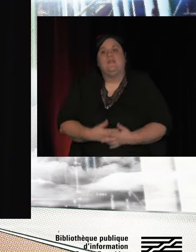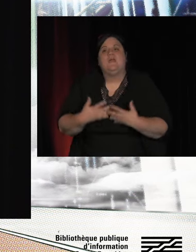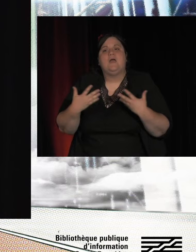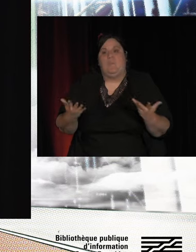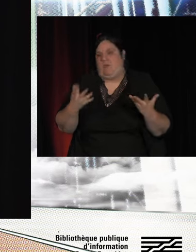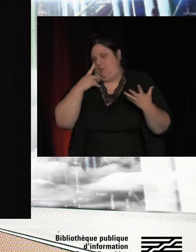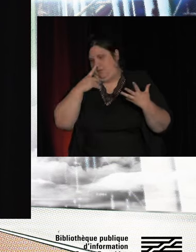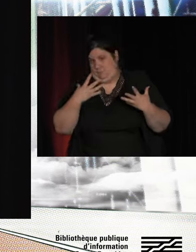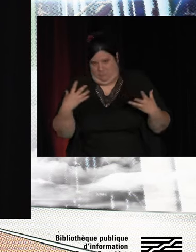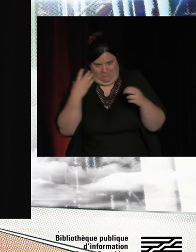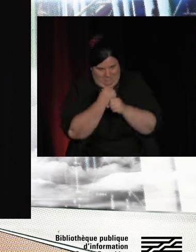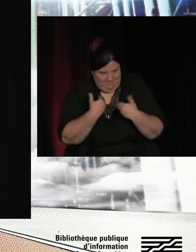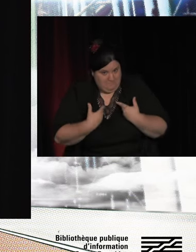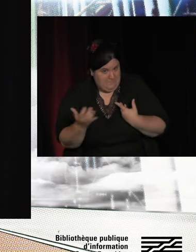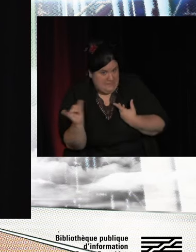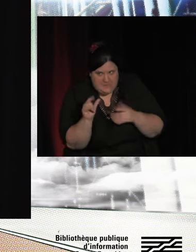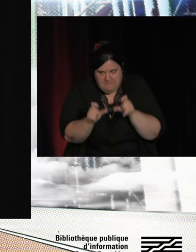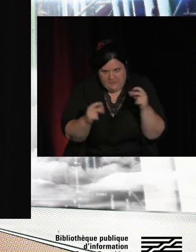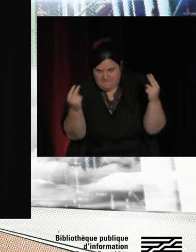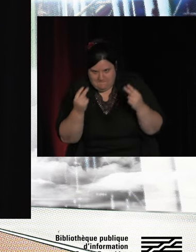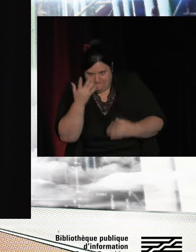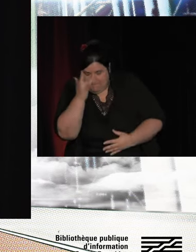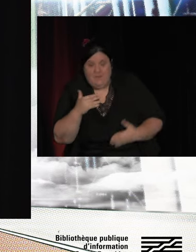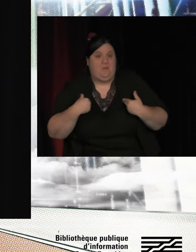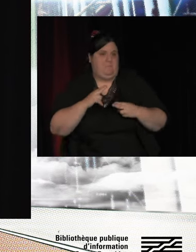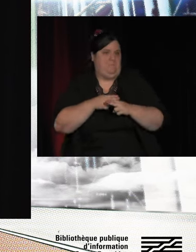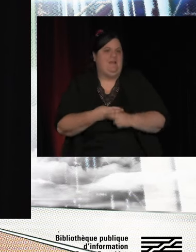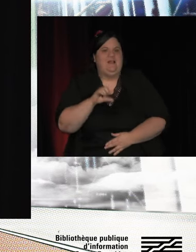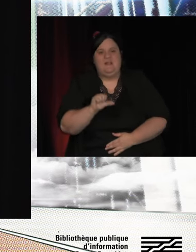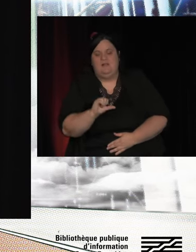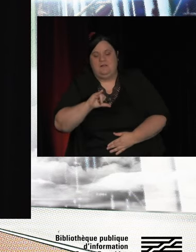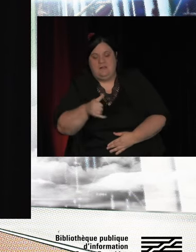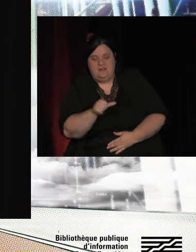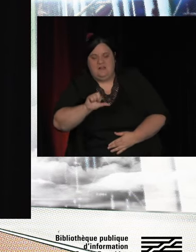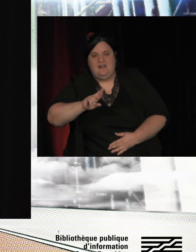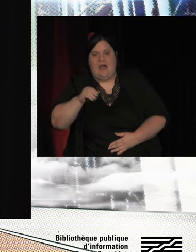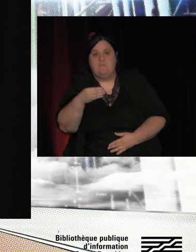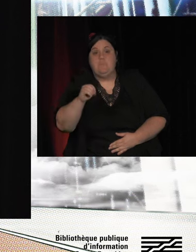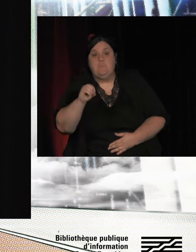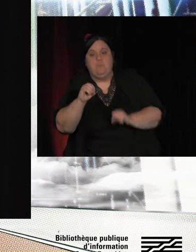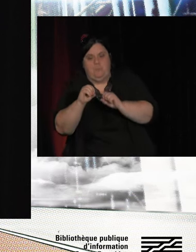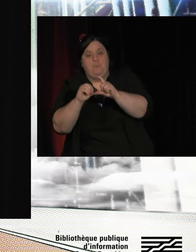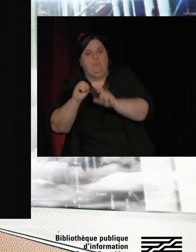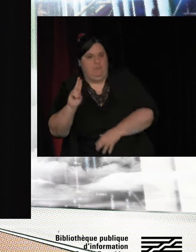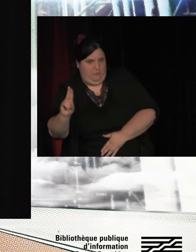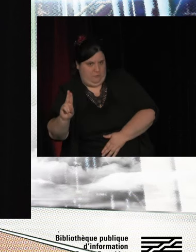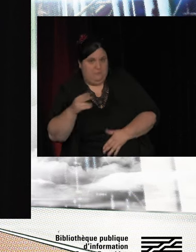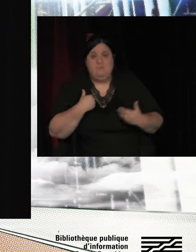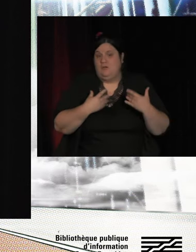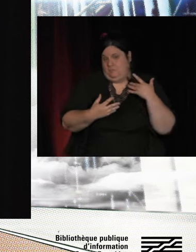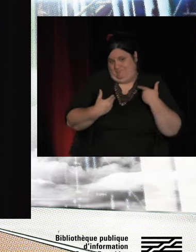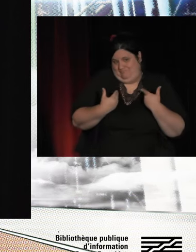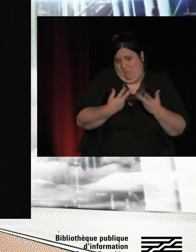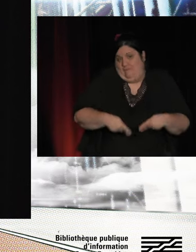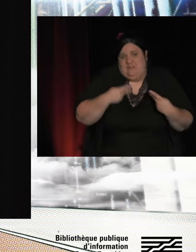vais brièvement me présenter pour les gens qui ne me connaîtraient pas. Donc, moi, je m'appelle Jarmou. Je suis dans la vie, donc je suis actrice. Et sinon, je passe aussi beaucoup de